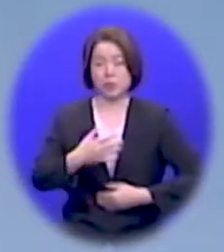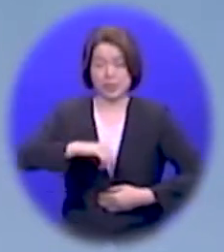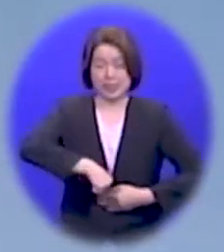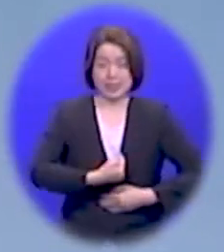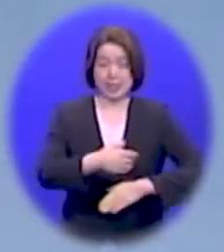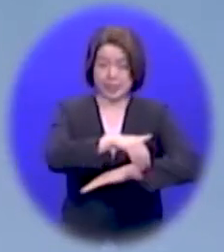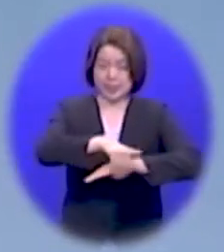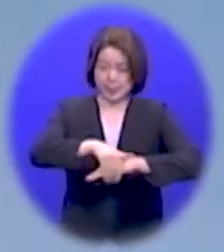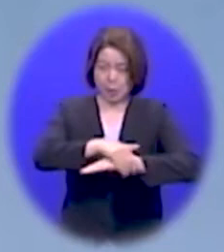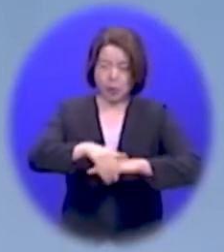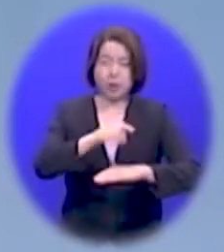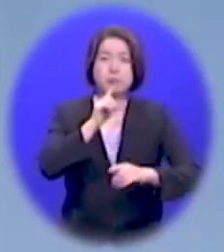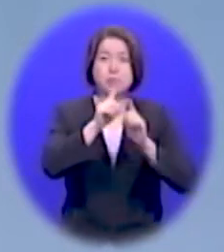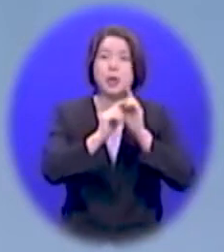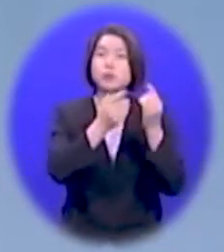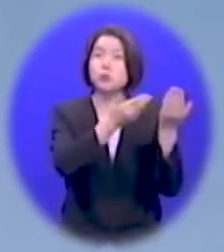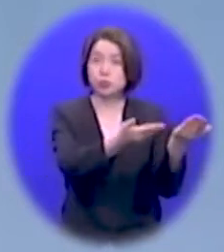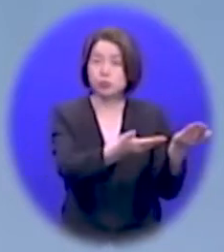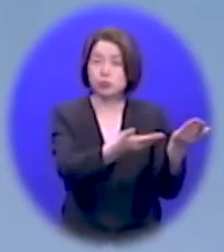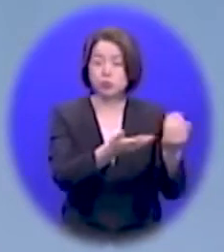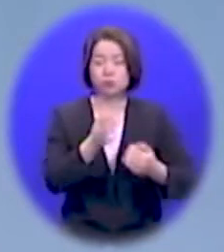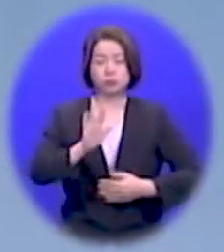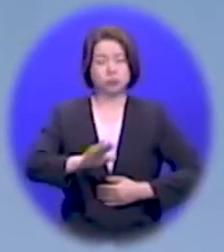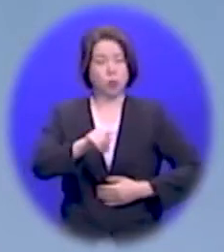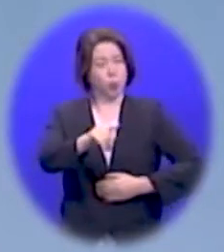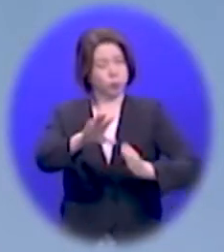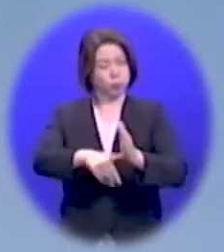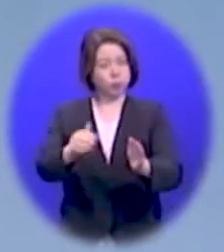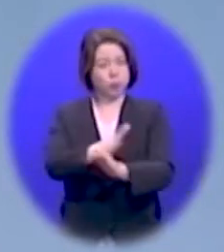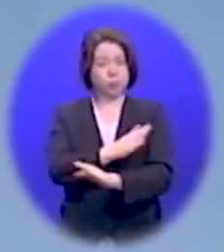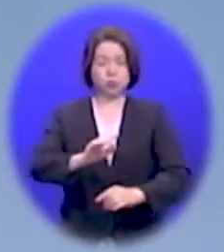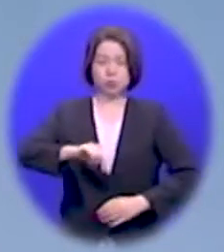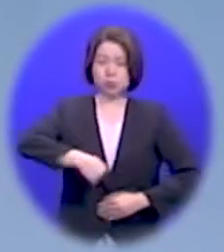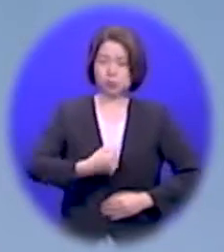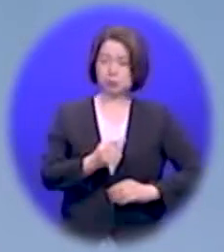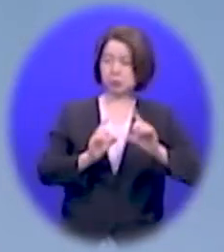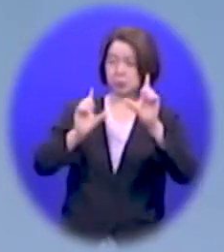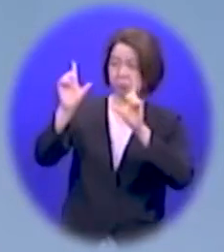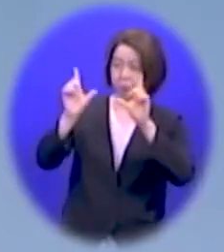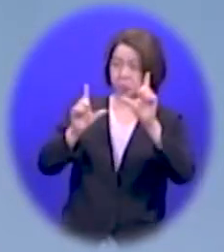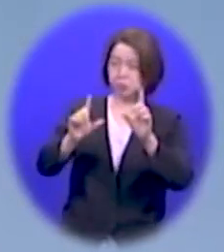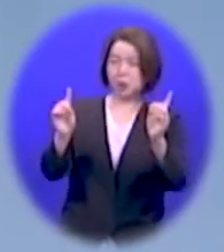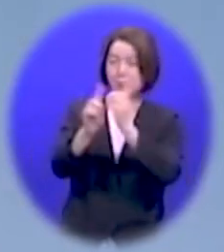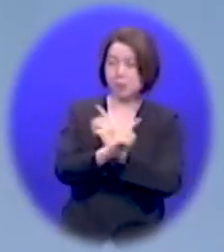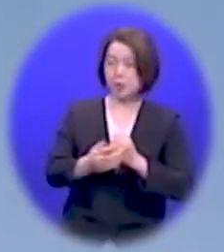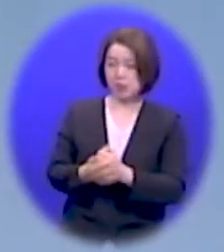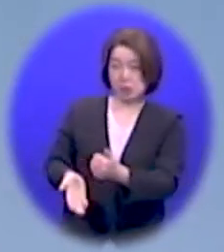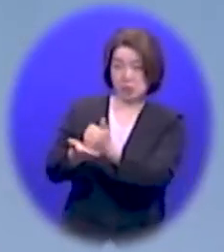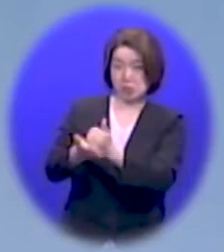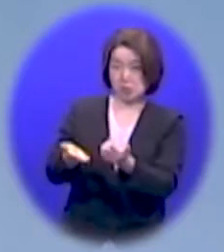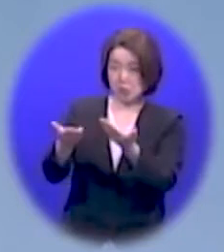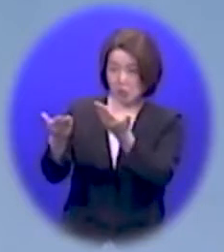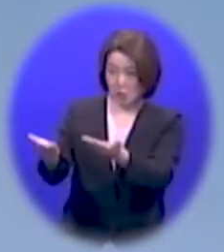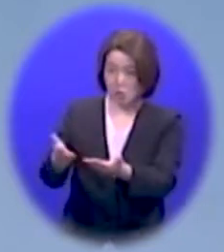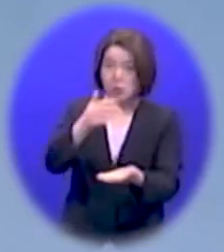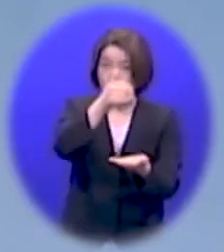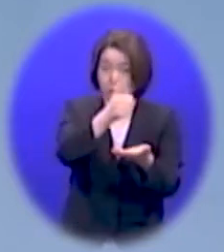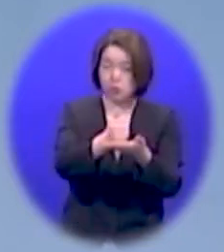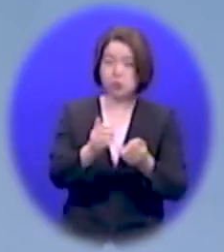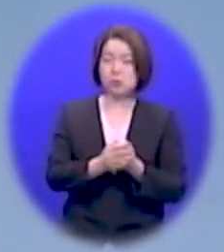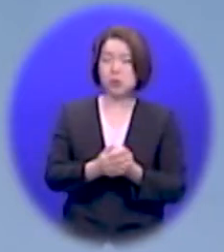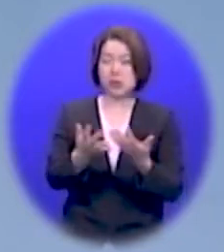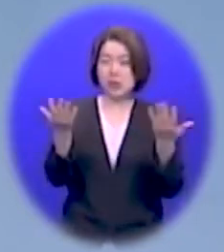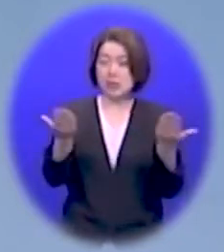이야기를 했더니 그 때부터 싹 태도가 달라져서 그렇게 칭찬을 해 주던 식당에서 일도 제대로 주지도